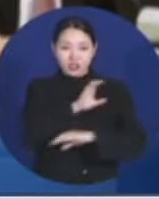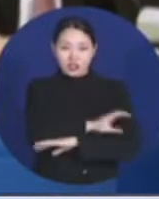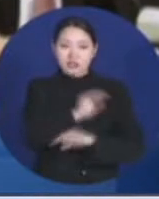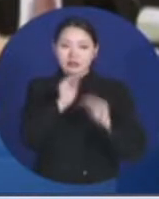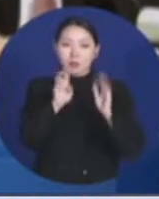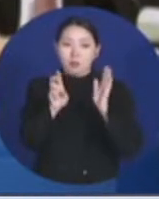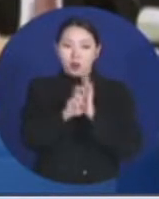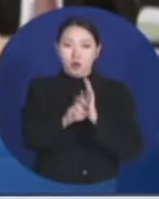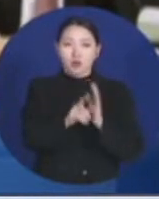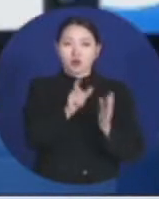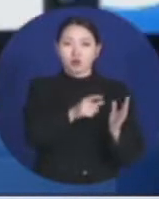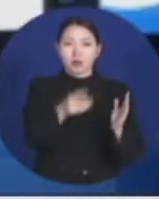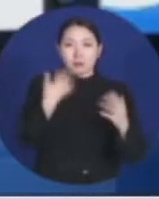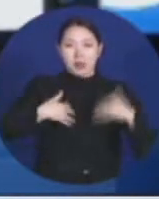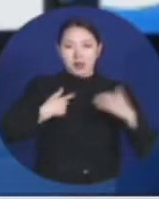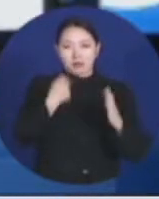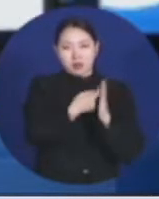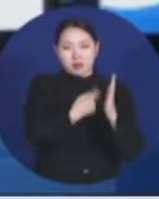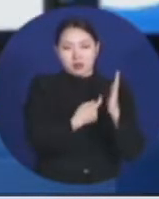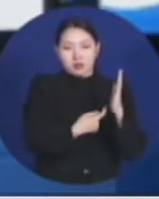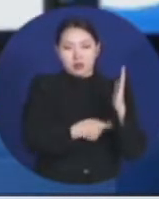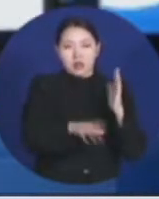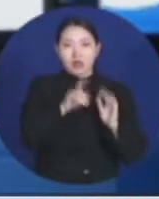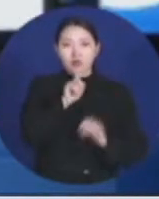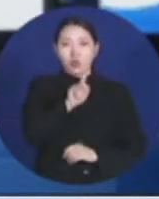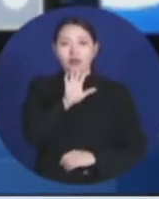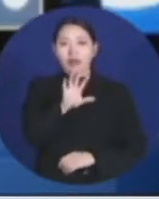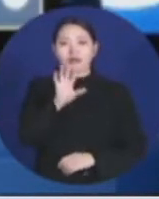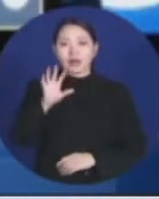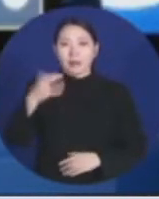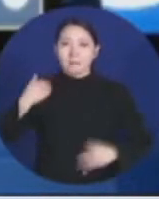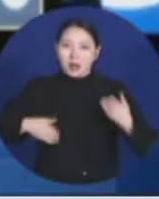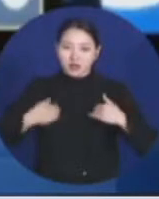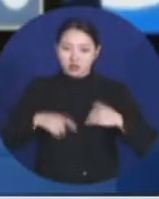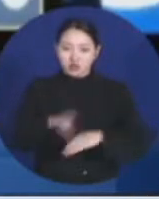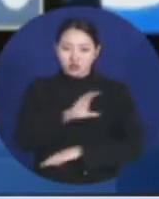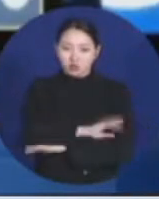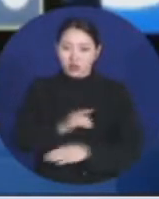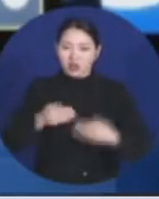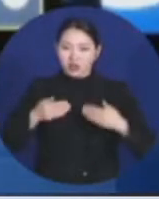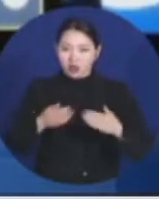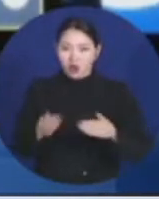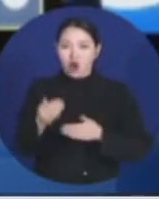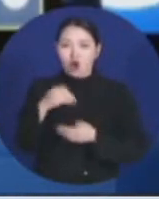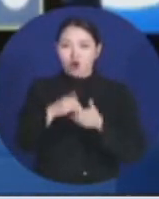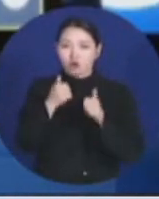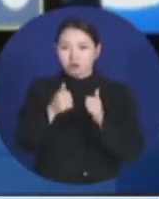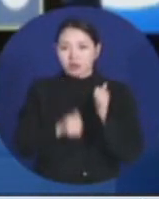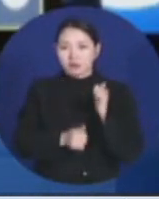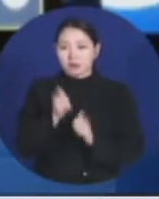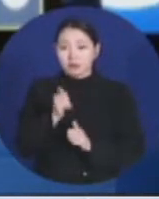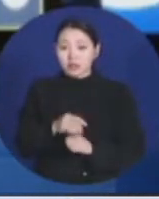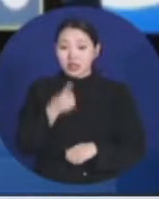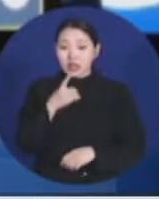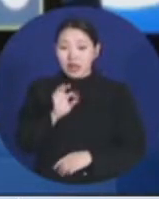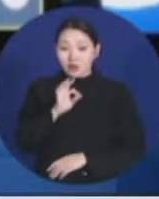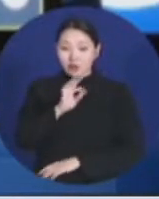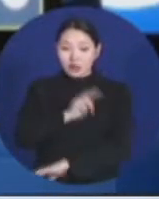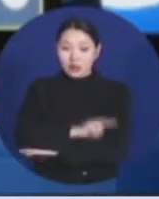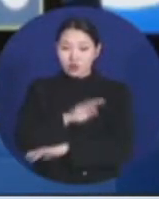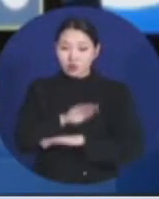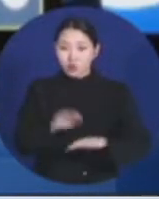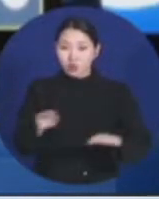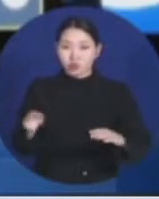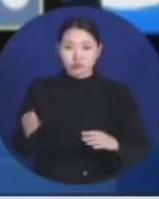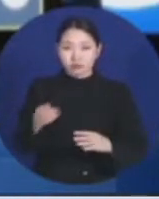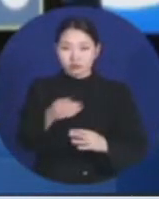сургаснаас өнөөдөр 16 хичээлээр 155 багш хичээл зааж сургуулийн нээлтийг эхлүүлж байгаа юм. Энэ жил 10 дугаар ангийн хүүхдүүдээс захим